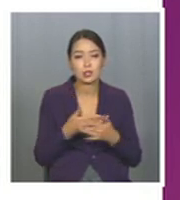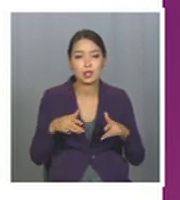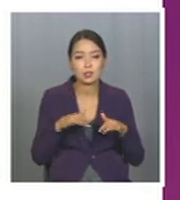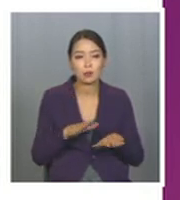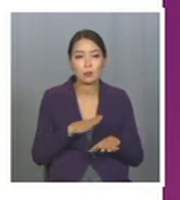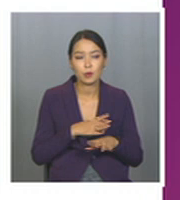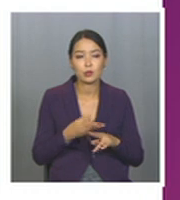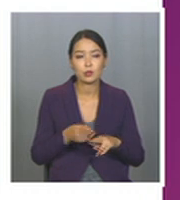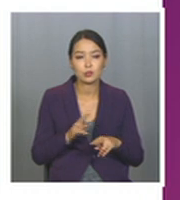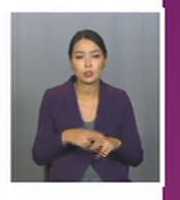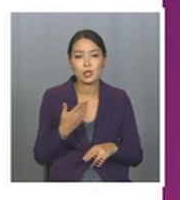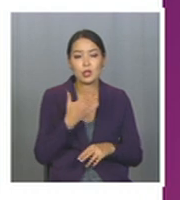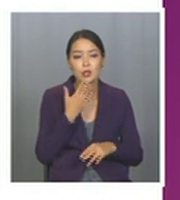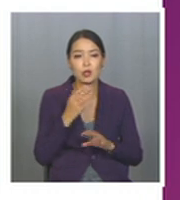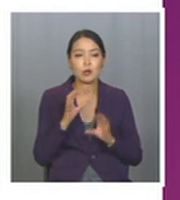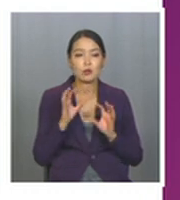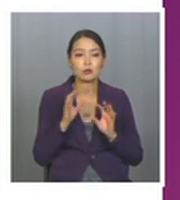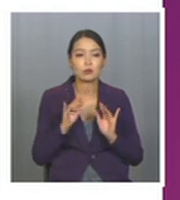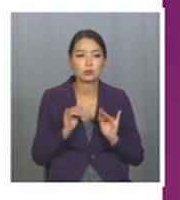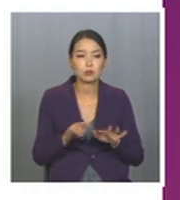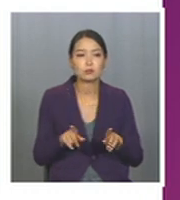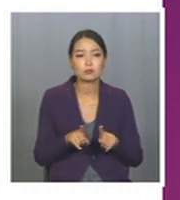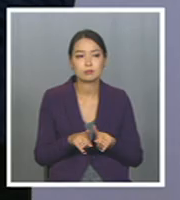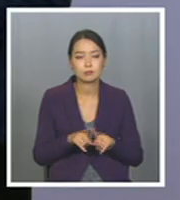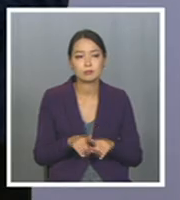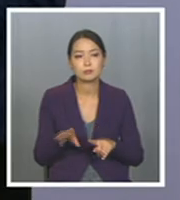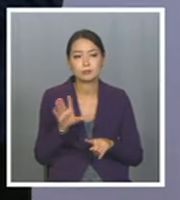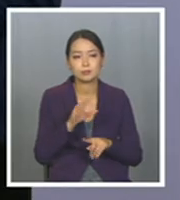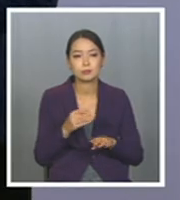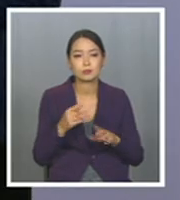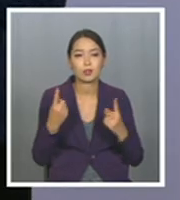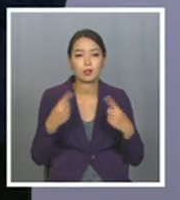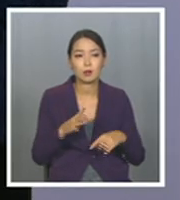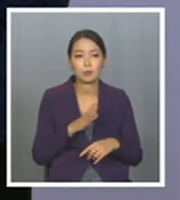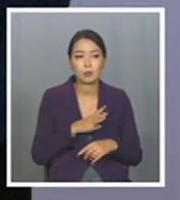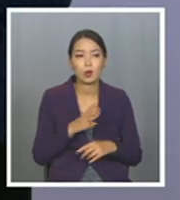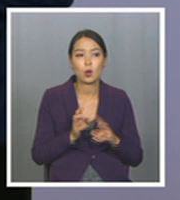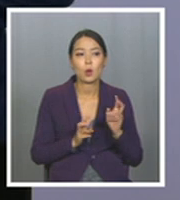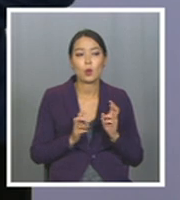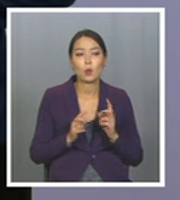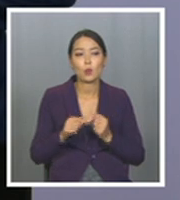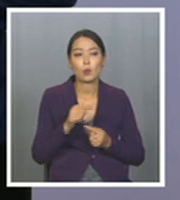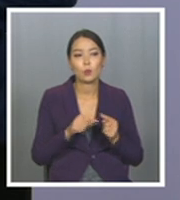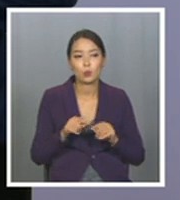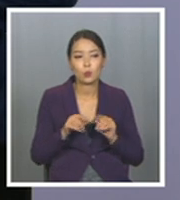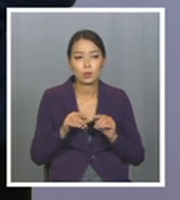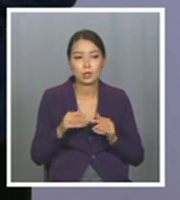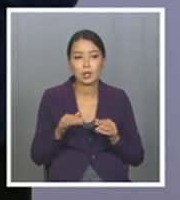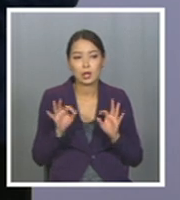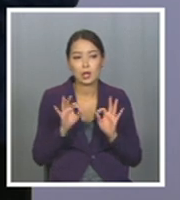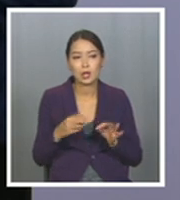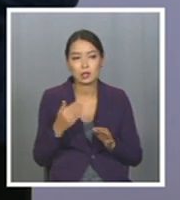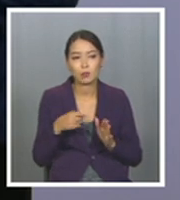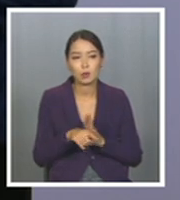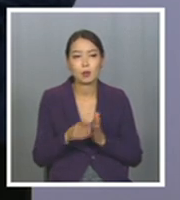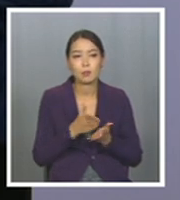сол дәстүрлі шаруашылық жүйенің тоқырауы да осы саясатпен байланысты. Одан кейін өнеркәсіптің шикізаттық бағытта ғана сақталуы, яғни